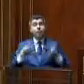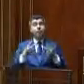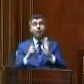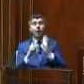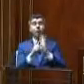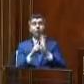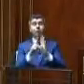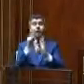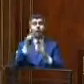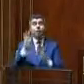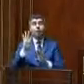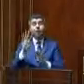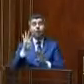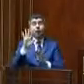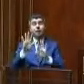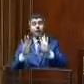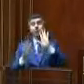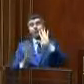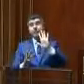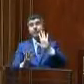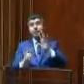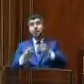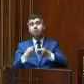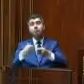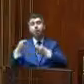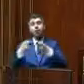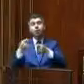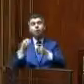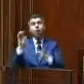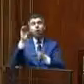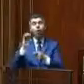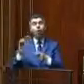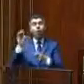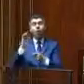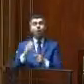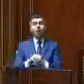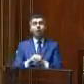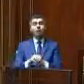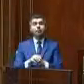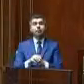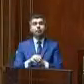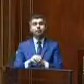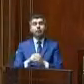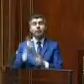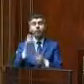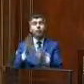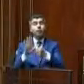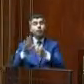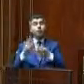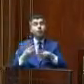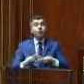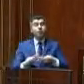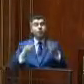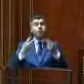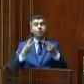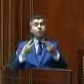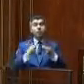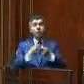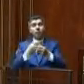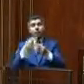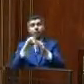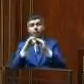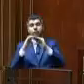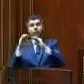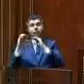القانون 1491 الجديد المتعلق بالتجارة الخارجية 7 أبريل 2016 الذي بمقتضى أصبحت المفاوضة التجارية لأول